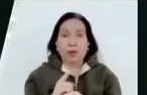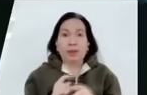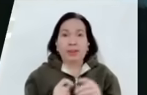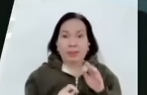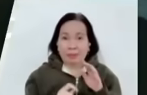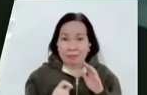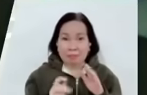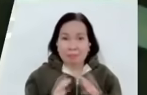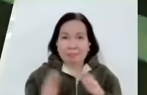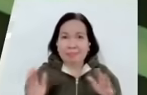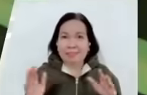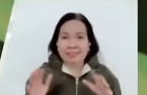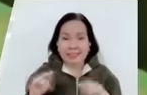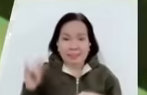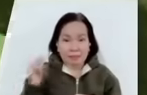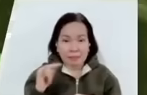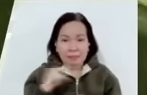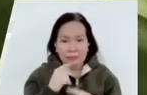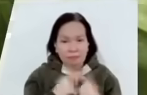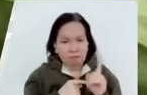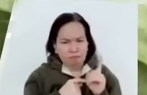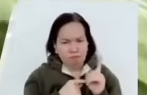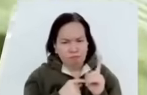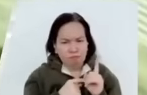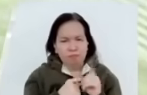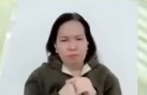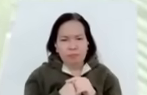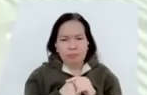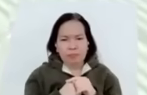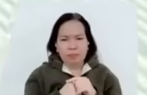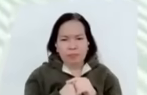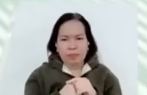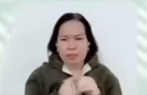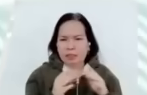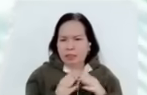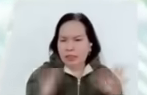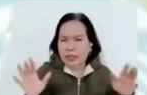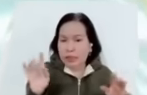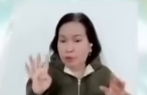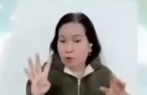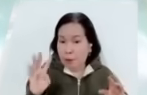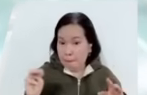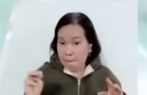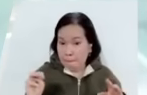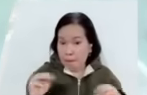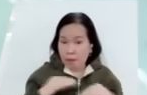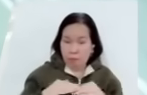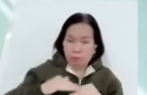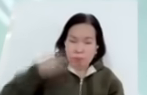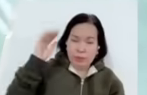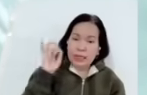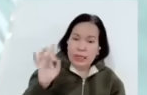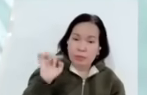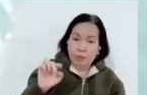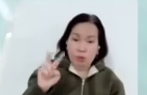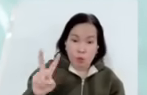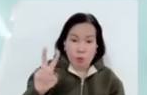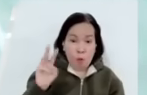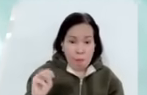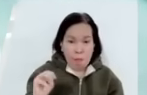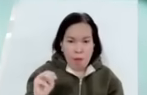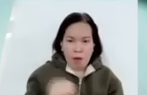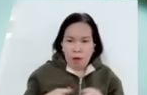ang Antonov AN-225 Maria. May haba itong 84 meters at taas na 18.2 meters. Ang wingspan naman ito